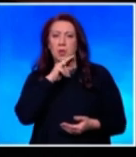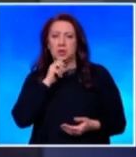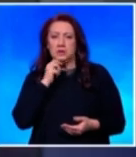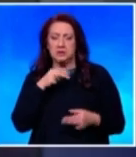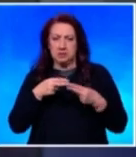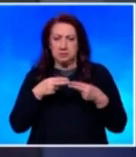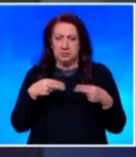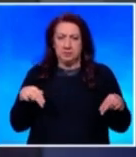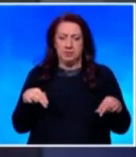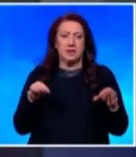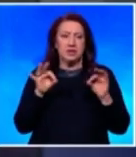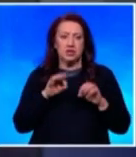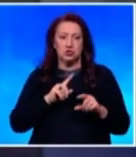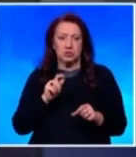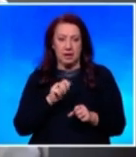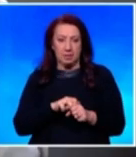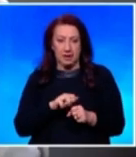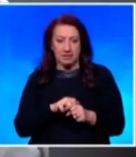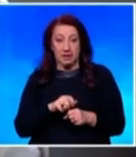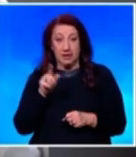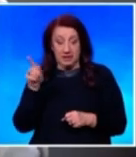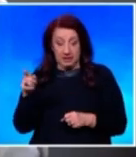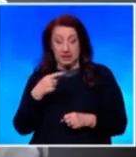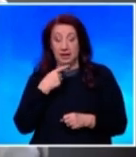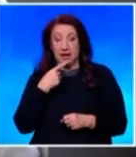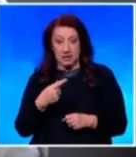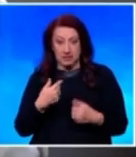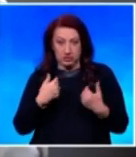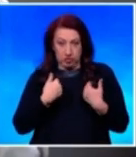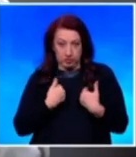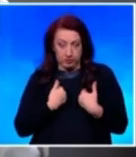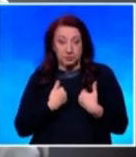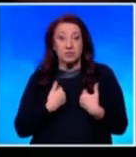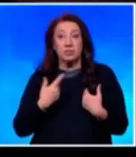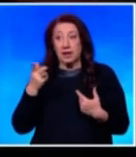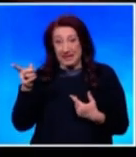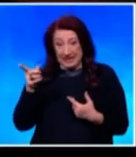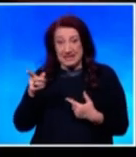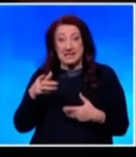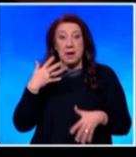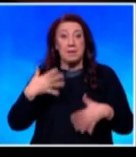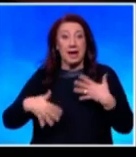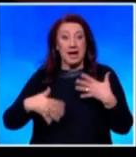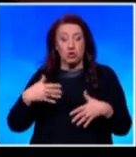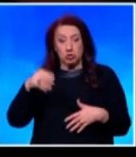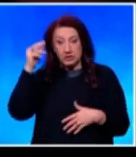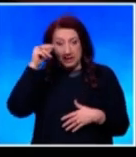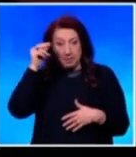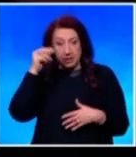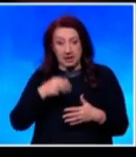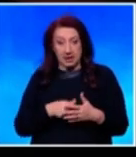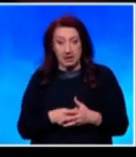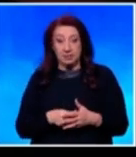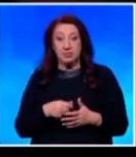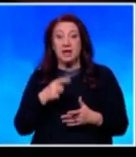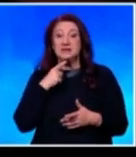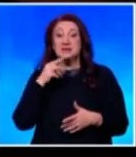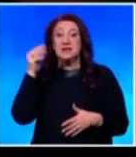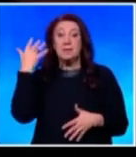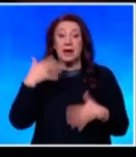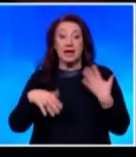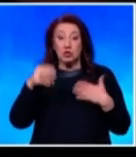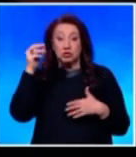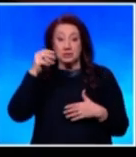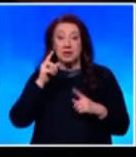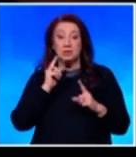работи каза македонски българин ти си македонски българин да да си македонски българин просто трябва да се осъзнаеш